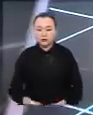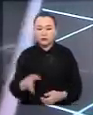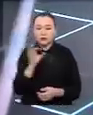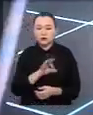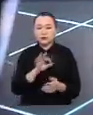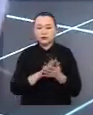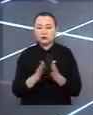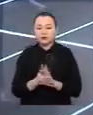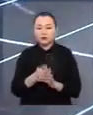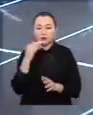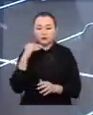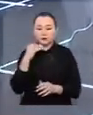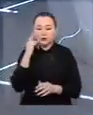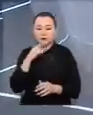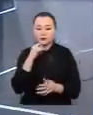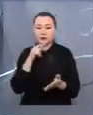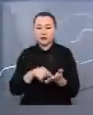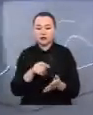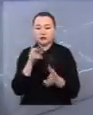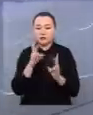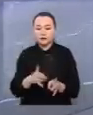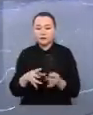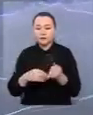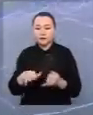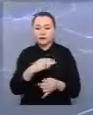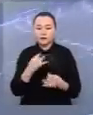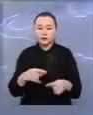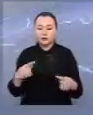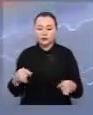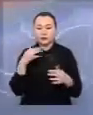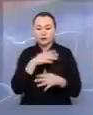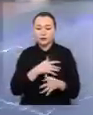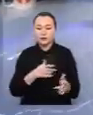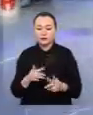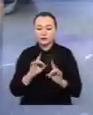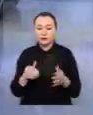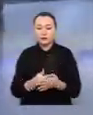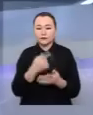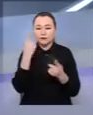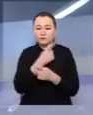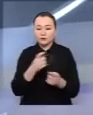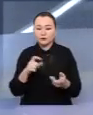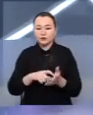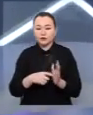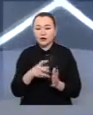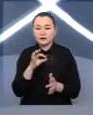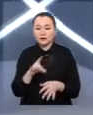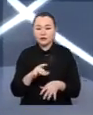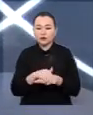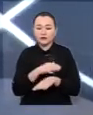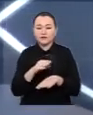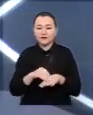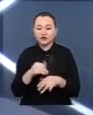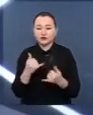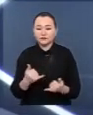Здесь это о ситуации в Турции, о казахстанцах, находящихся в зоне бедствия, о многом другом. Мы готовы рассказать в новостях Информбюро. В студии Аскар Мендыбаев. Добрый вечер